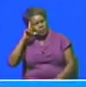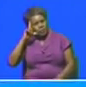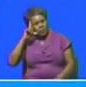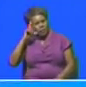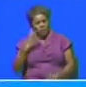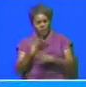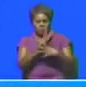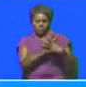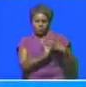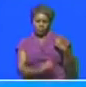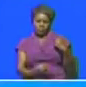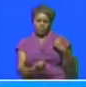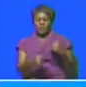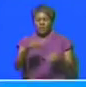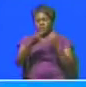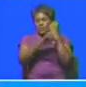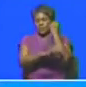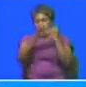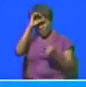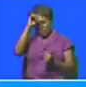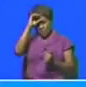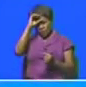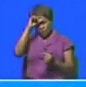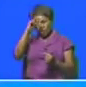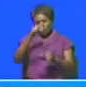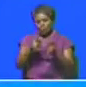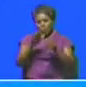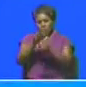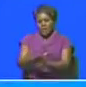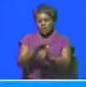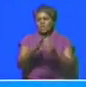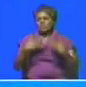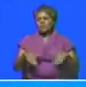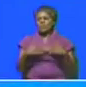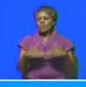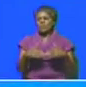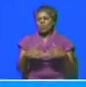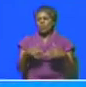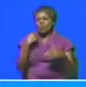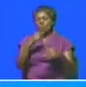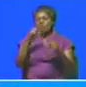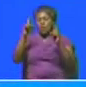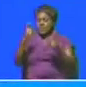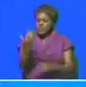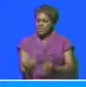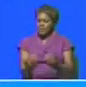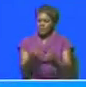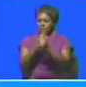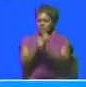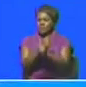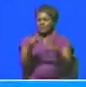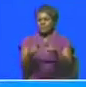amesikitika kwamba serikali inatumia vyombo vya usalama kwa nyanyasa wananchi wanaopaswa kupokea usalama kutoka kwa serikali hiyo